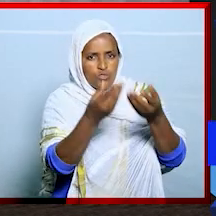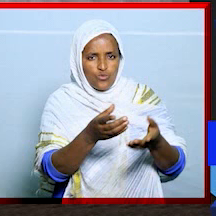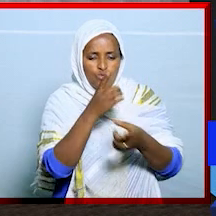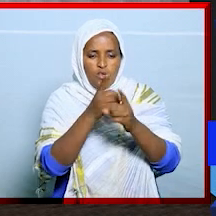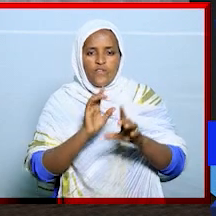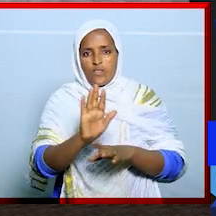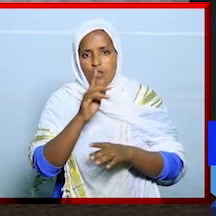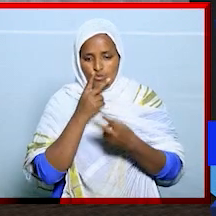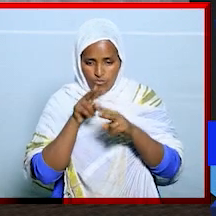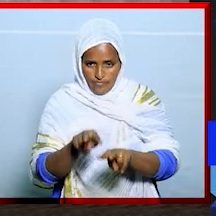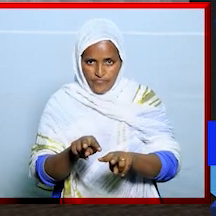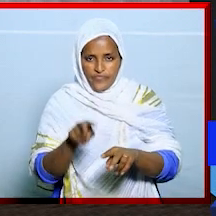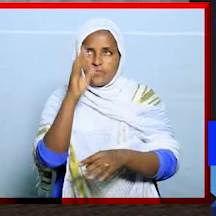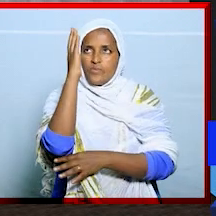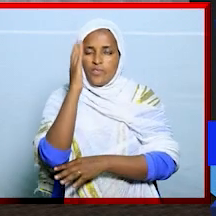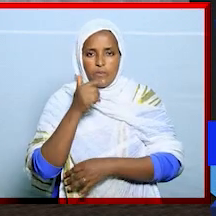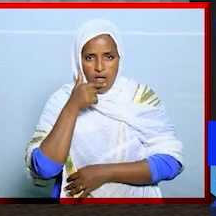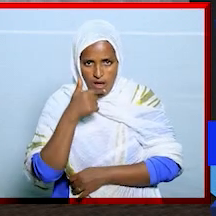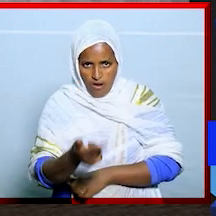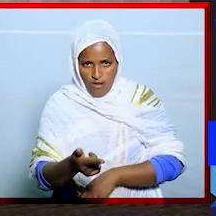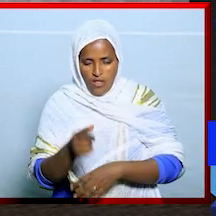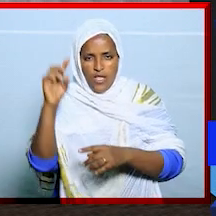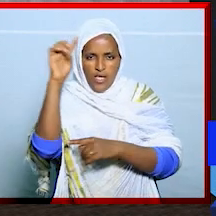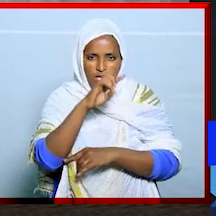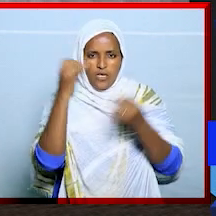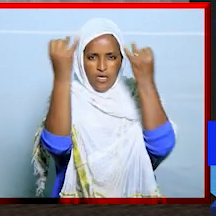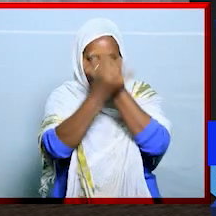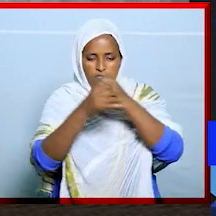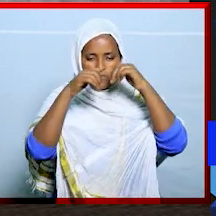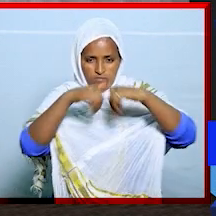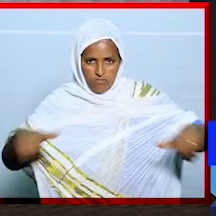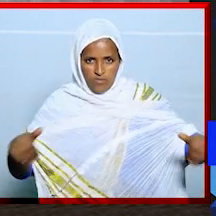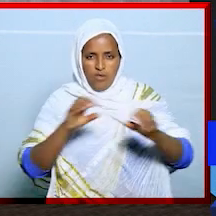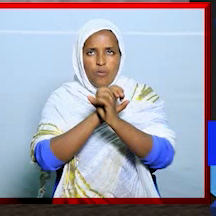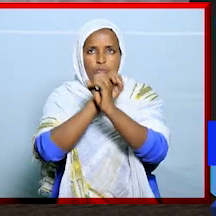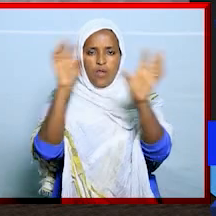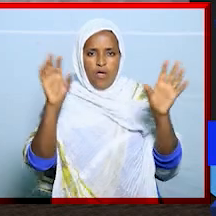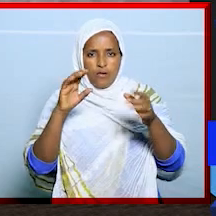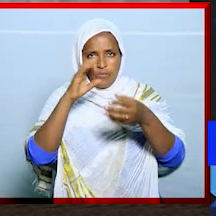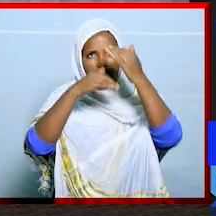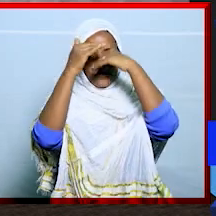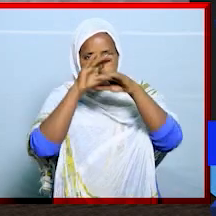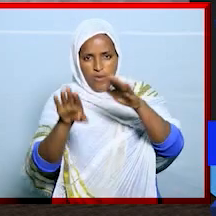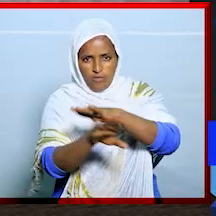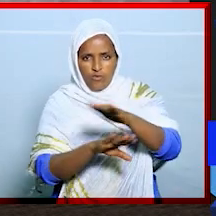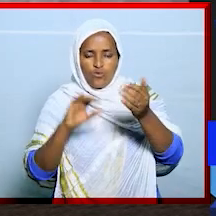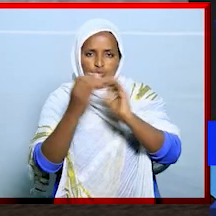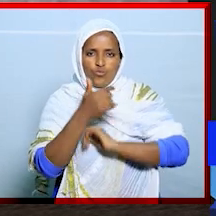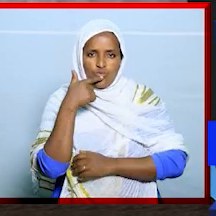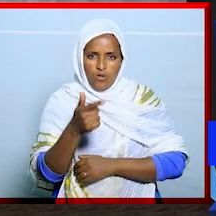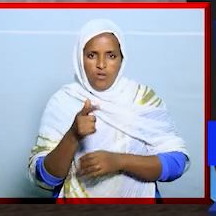አይነት አገልግሎት እንዲሰጡ እንደፈጠራቸው ነው። እግዚአብሔርም አለ ይላል፣ ቀንና ሌሊትን ይለዩ ዘንድ ብርሃናት በሰማይ ጠፈር